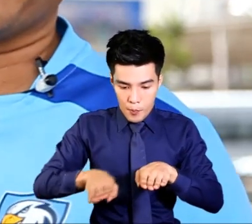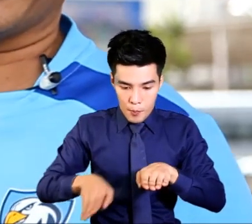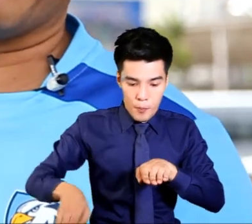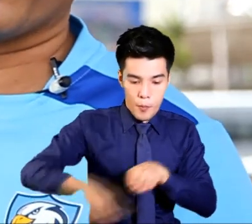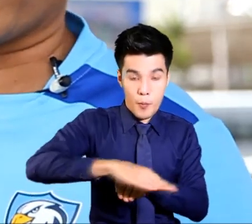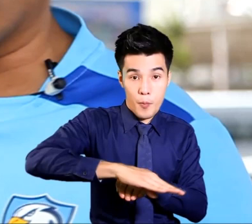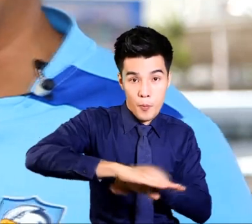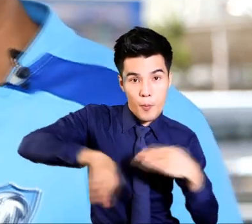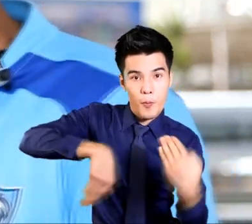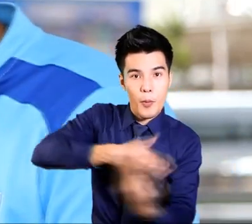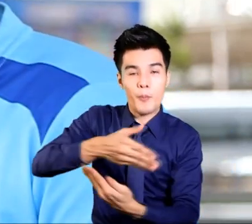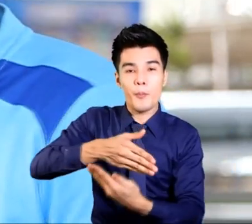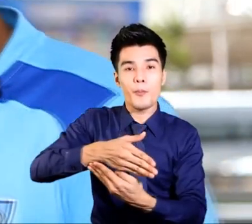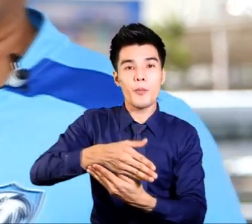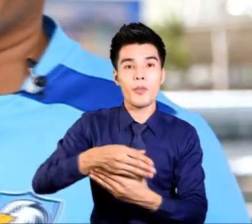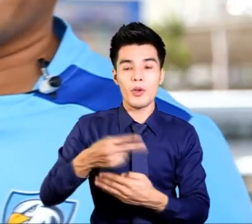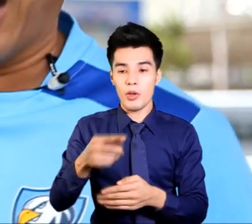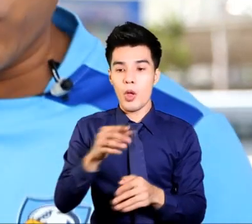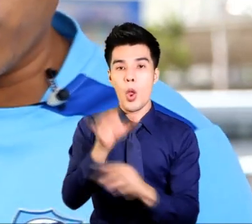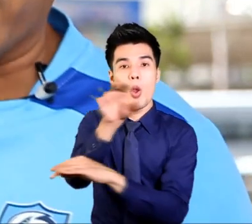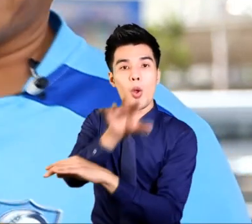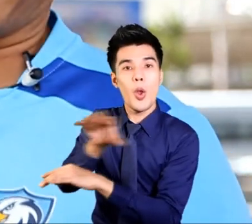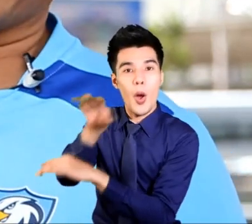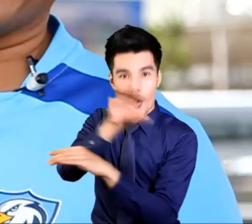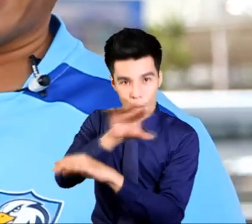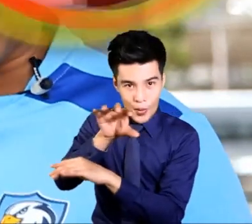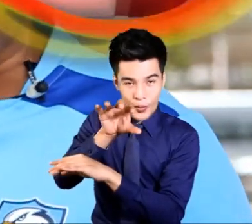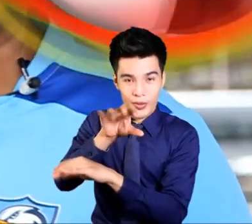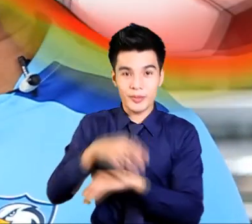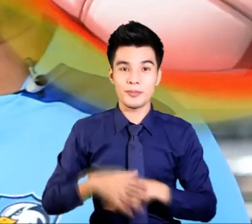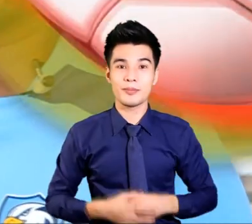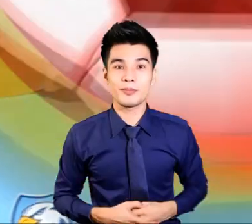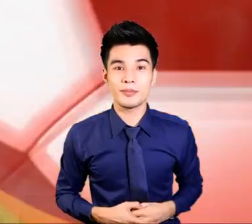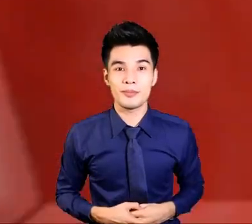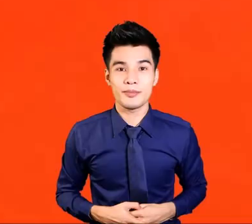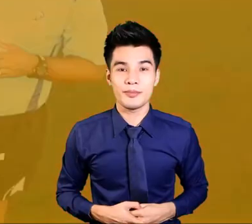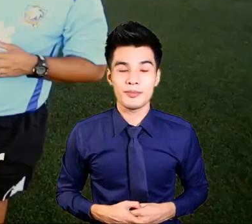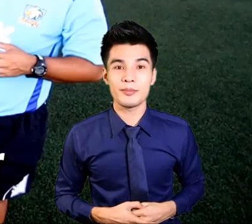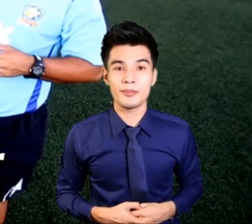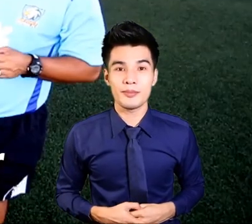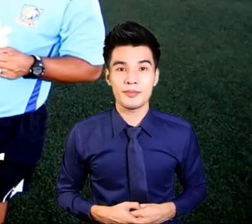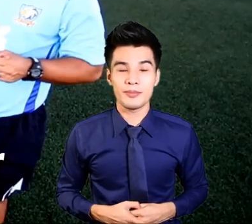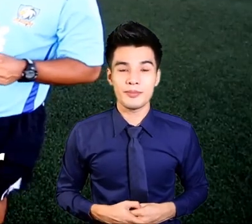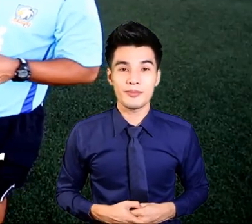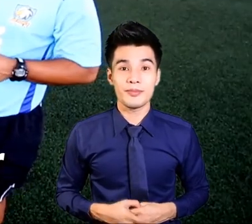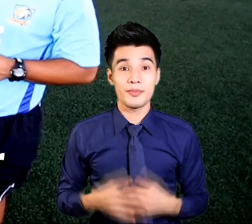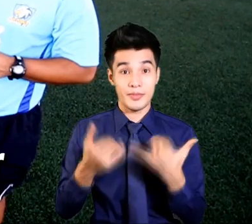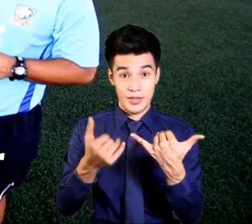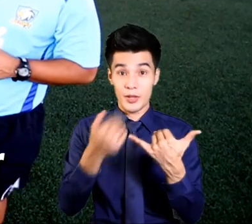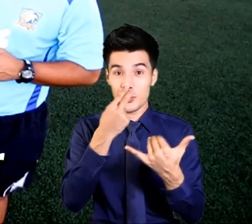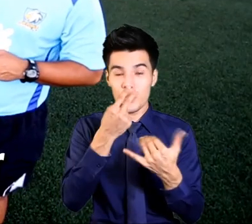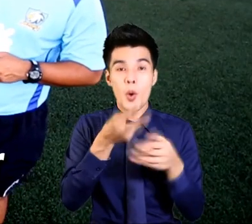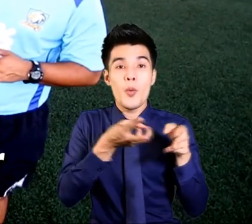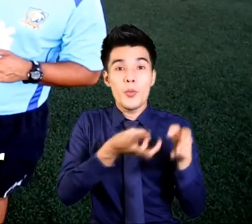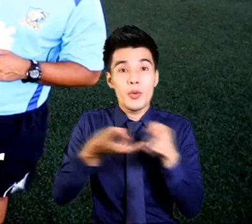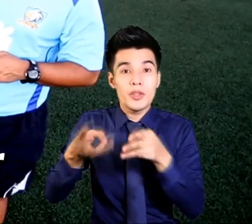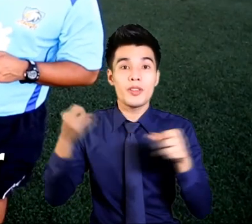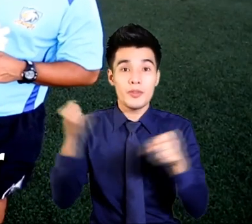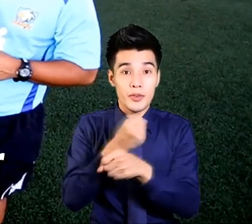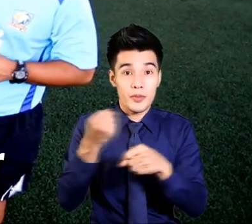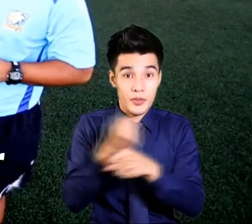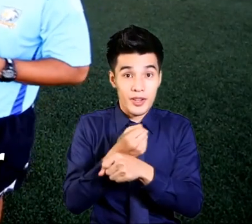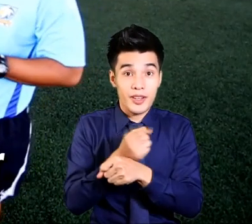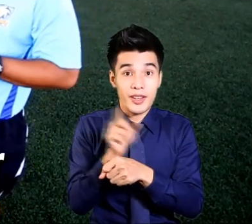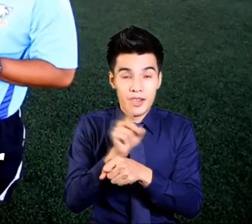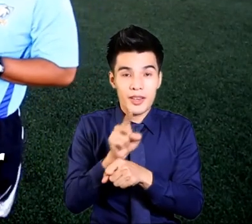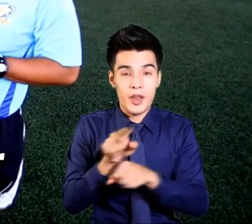หนึ่งเพื่อทำให้คู่ต่อสู้นั้นหลงทางแล้วเราจะได้เอาตัวรอดในสถานการที่คับขันได้เอาล่ะครับเรามาดูวิธีการฝึกนะครับโอเวอร์